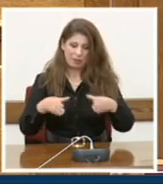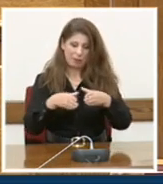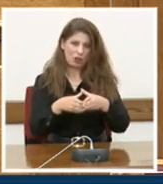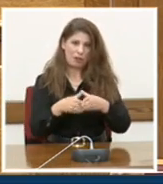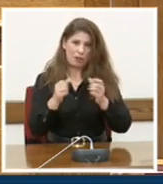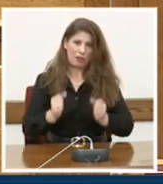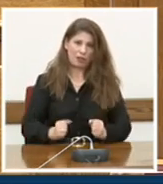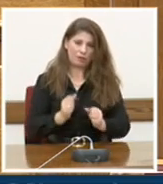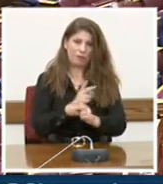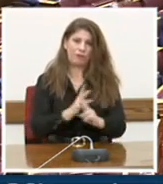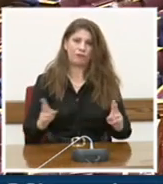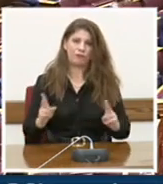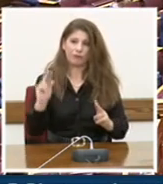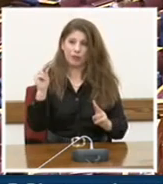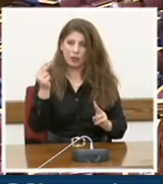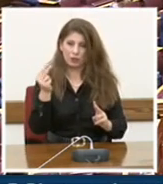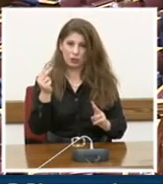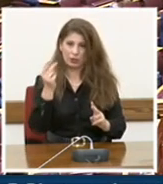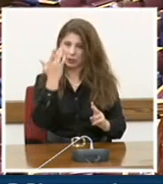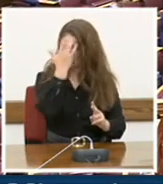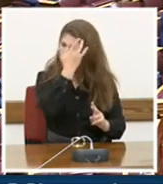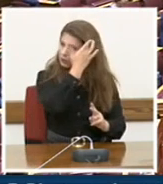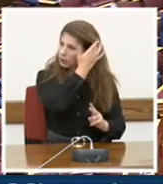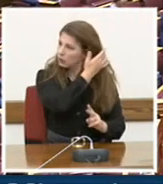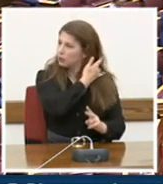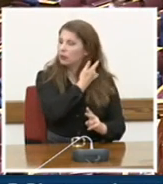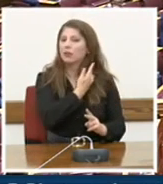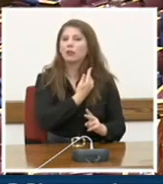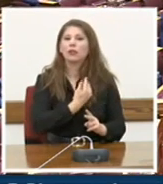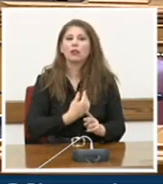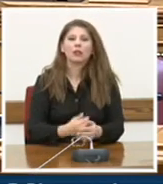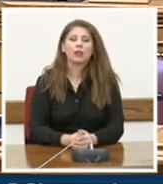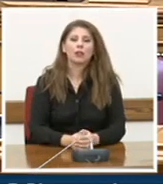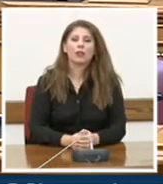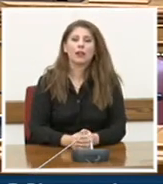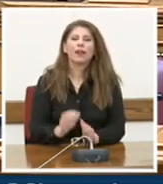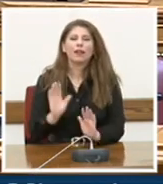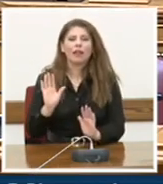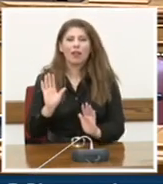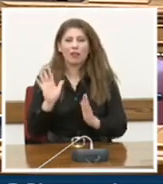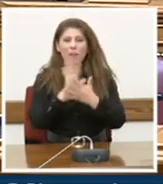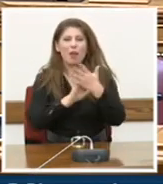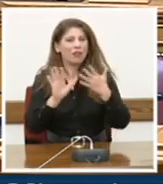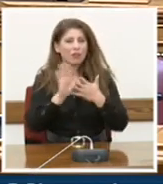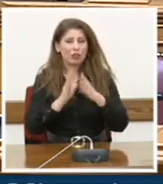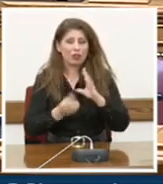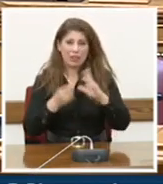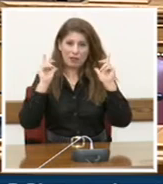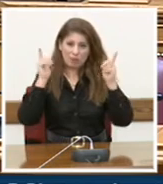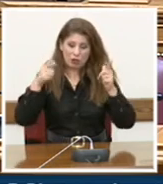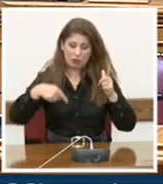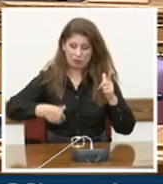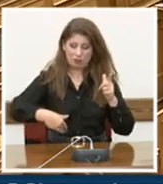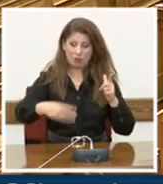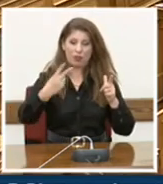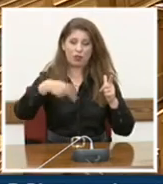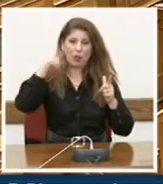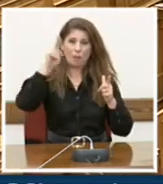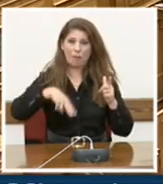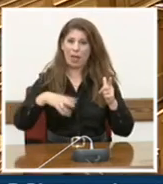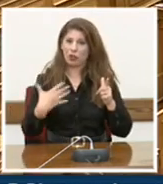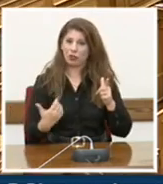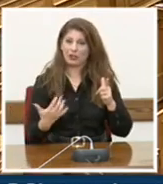Διαφάνειας της Βουλής. Και δεν μπερδεύει κανέναν ότι η Νέα Δημοκρατία εμφανίζεται αυτές τις δύο μέρες τώρα, ότι την έχει